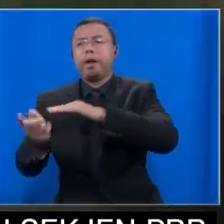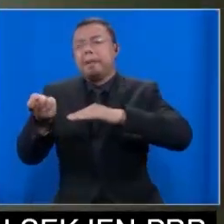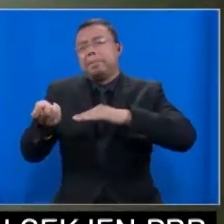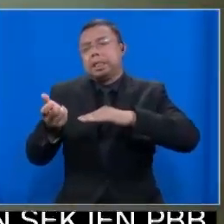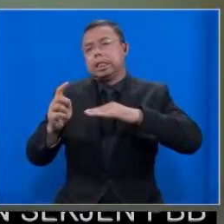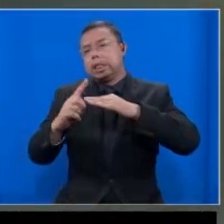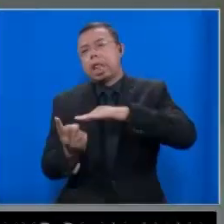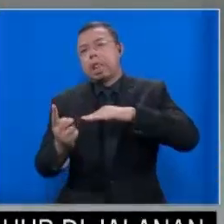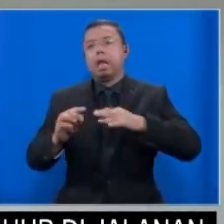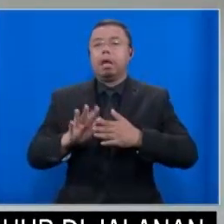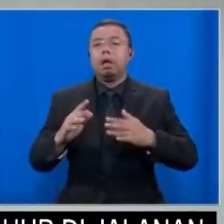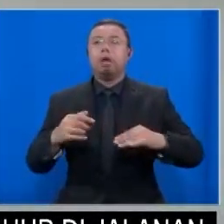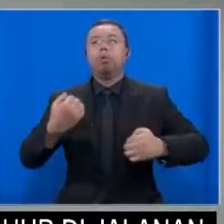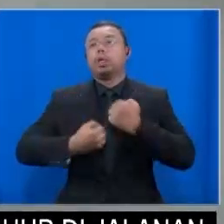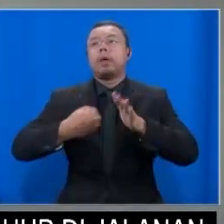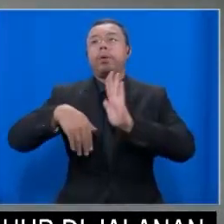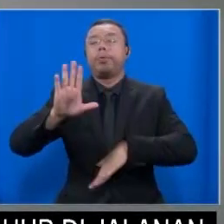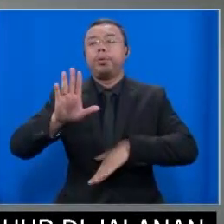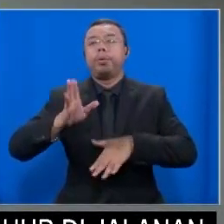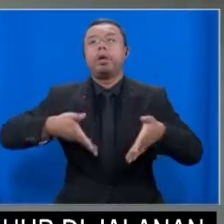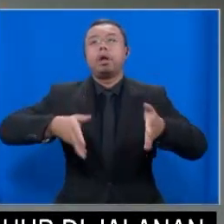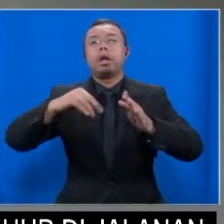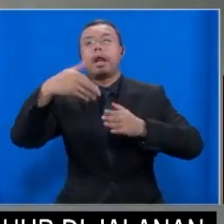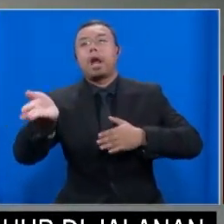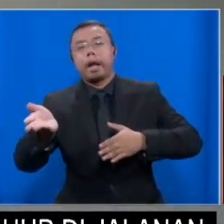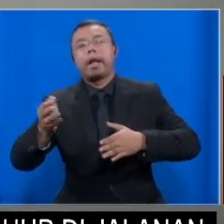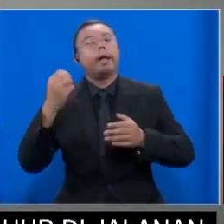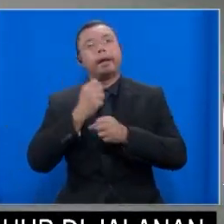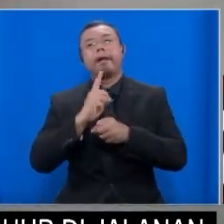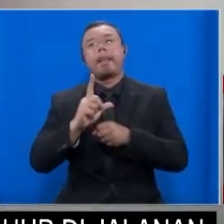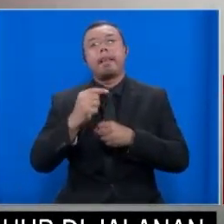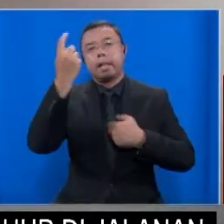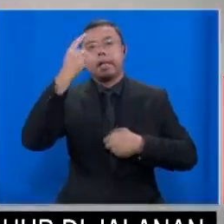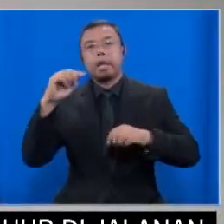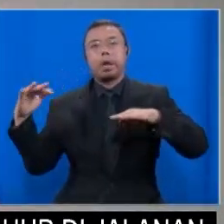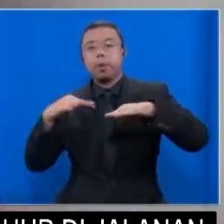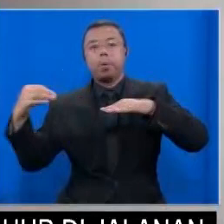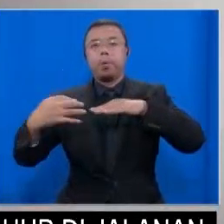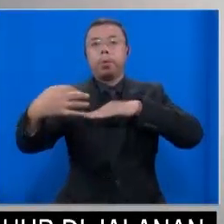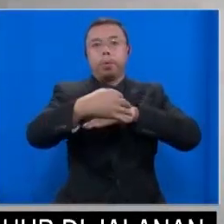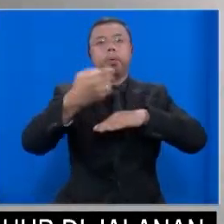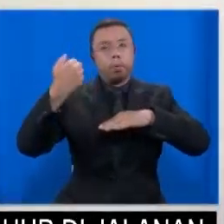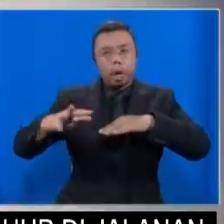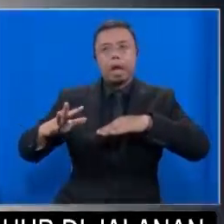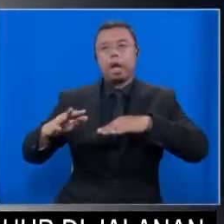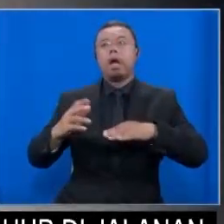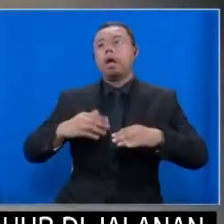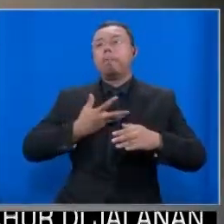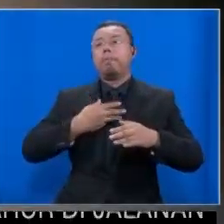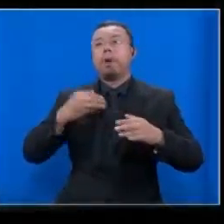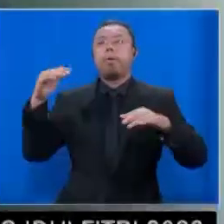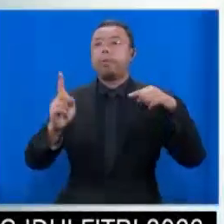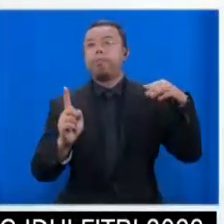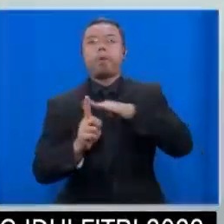tersangka. Upaya tersangka kabur melalui gerbang tol gagal. Tersangka yang terkepung oleh polisi dan kendaraan lain kemudian nekat